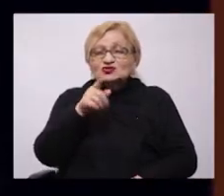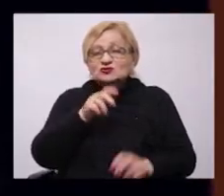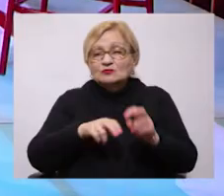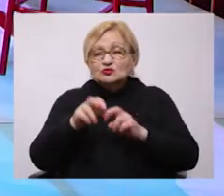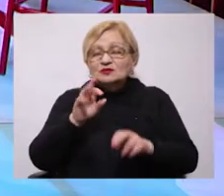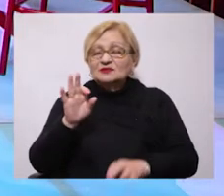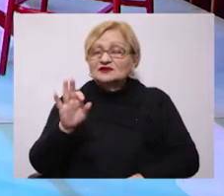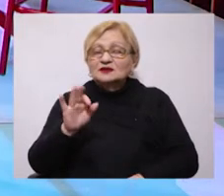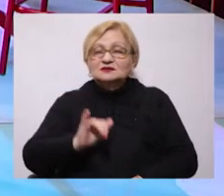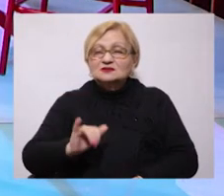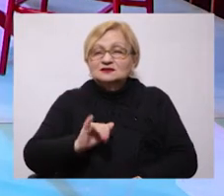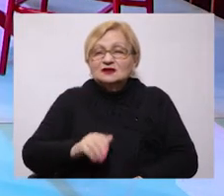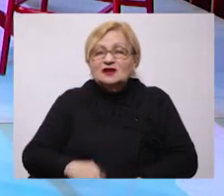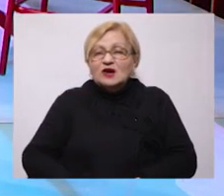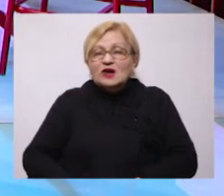ქმოძებნე ისე.